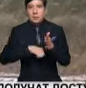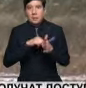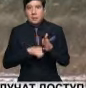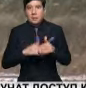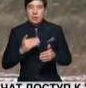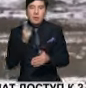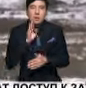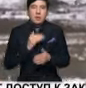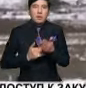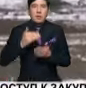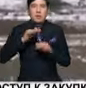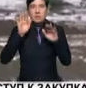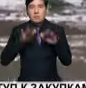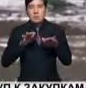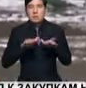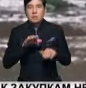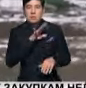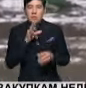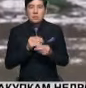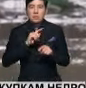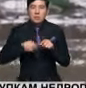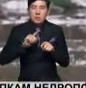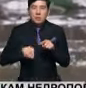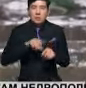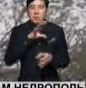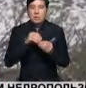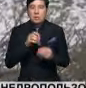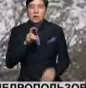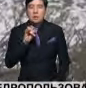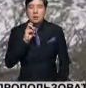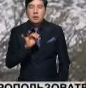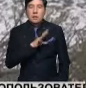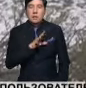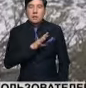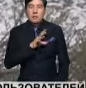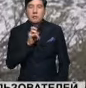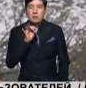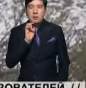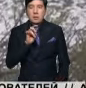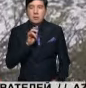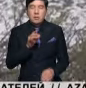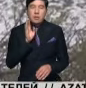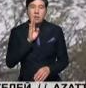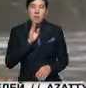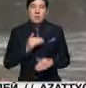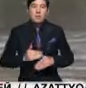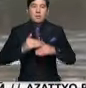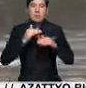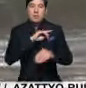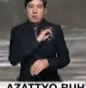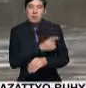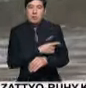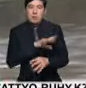Испании стали проливные дожди, за считанные часы превратившие дороги в реки. Почти вся Валенсия погрузилась в воду. Мощные потоки